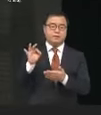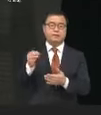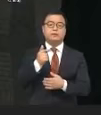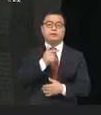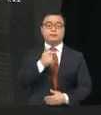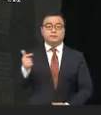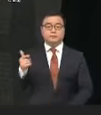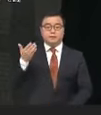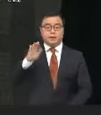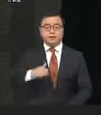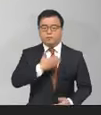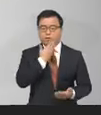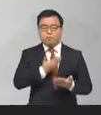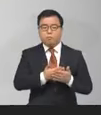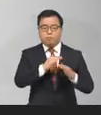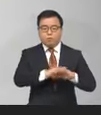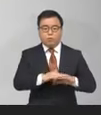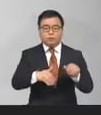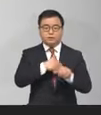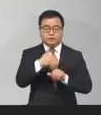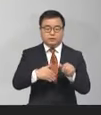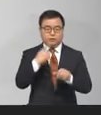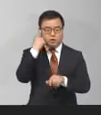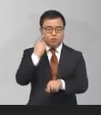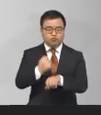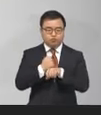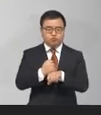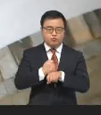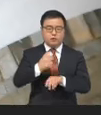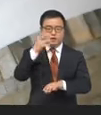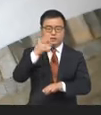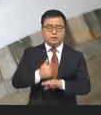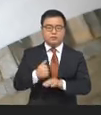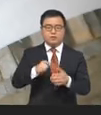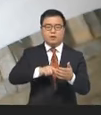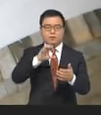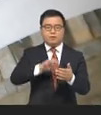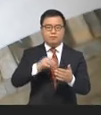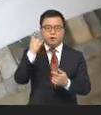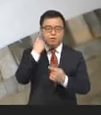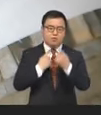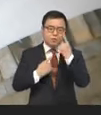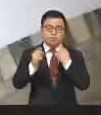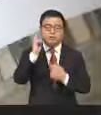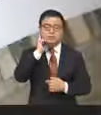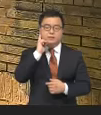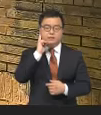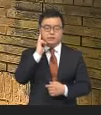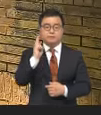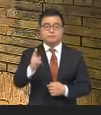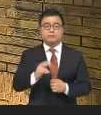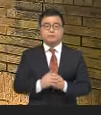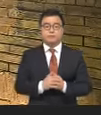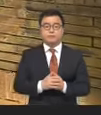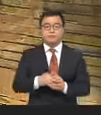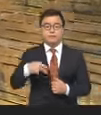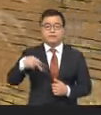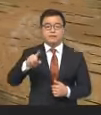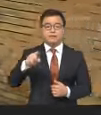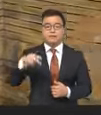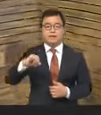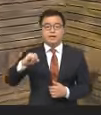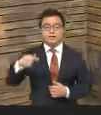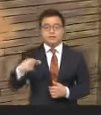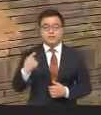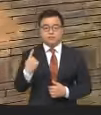고분군의 보존 상태를 연구한 내부 용역 결과 내부의 훼손 상태가 심각한 것으로 나타났습니다. 사신도가 있는